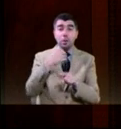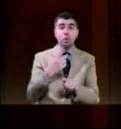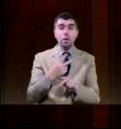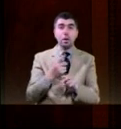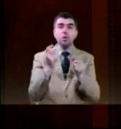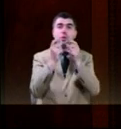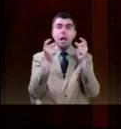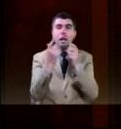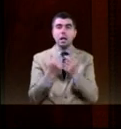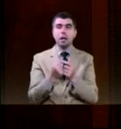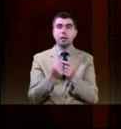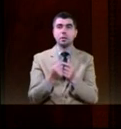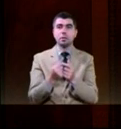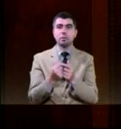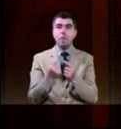كنتش حاضر فيه،